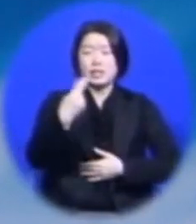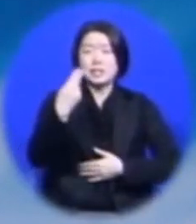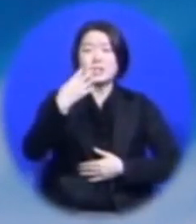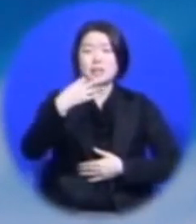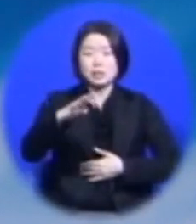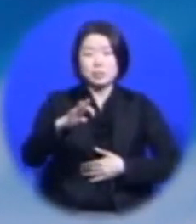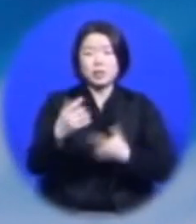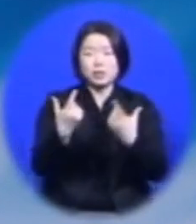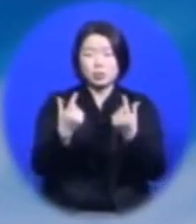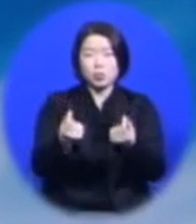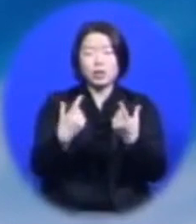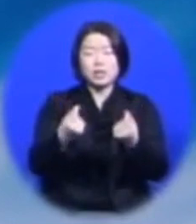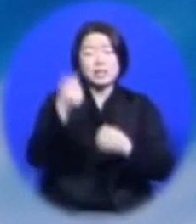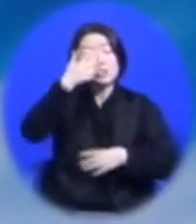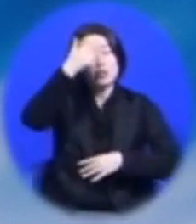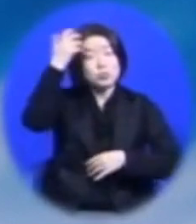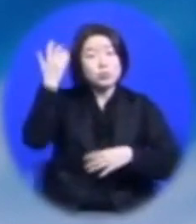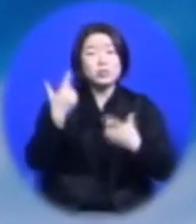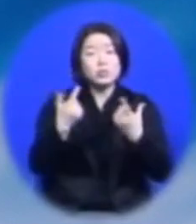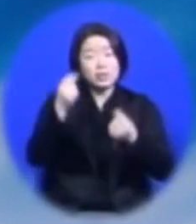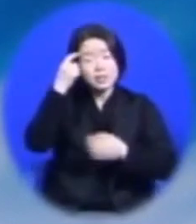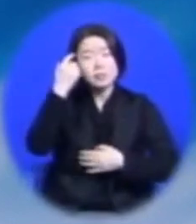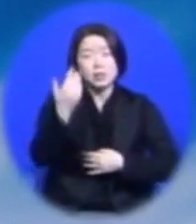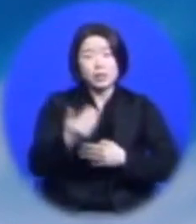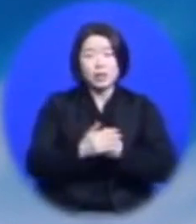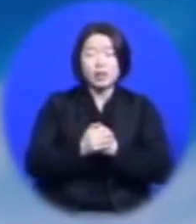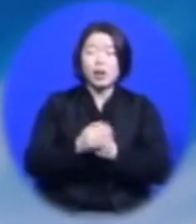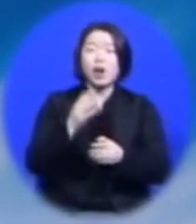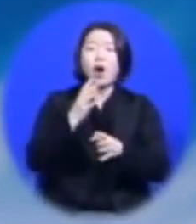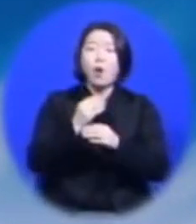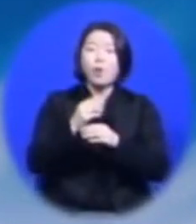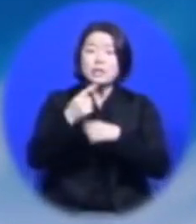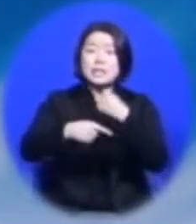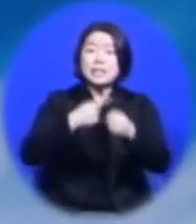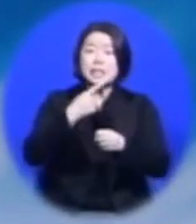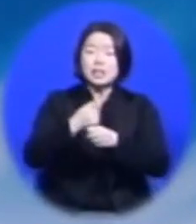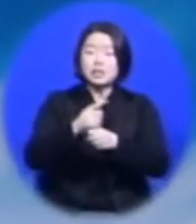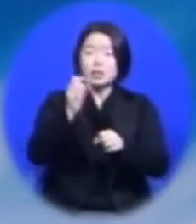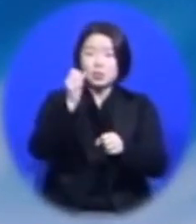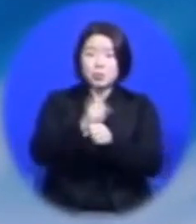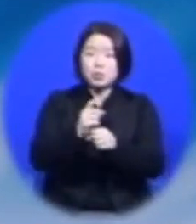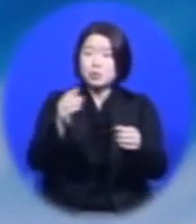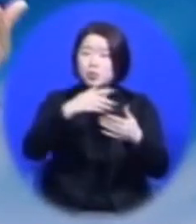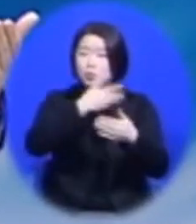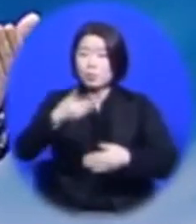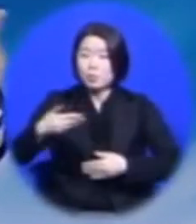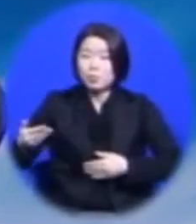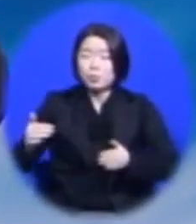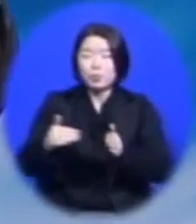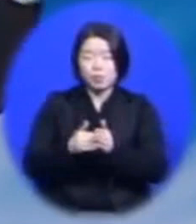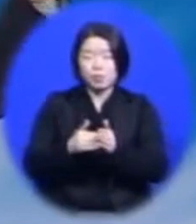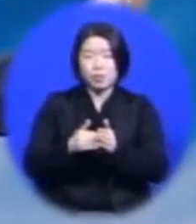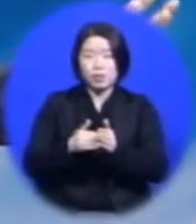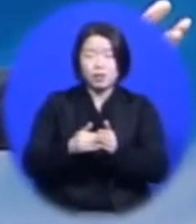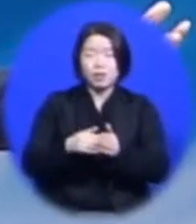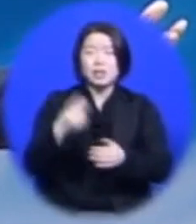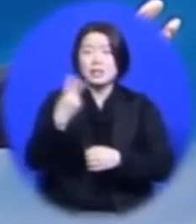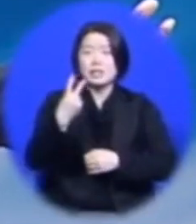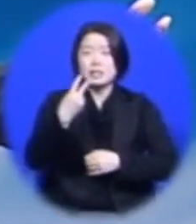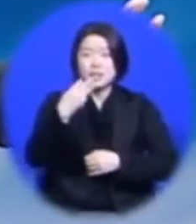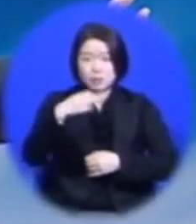2014년도 꿈꾼 것 같아요? 언제 1년이 지나갔는지 2013년,